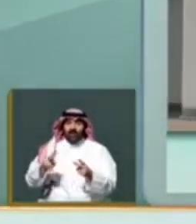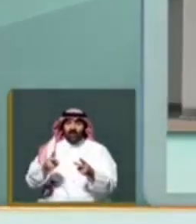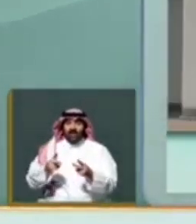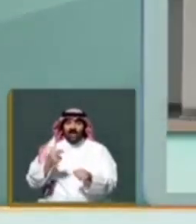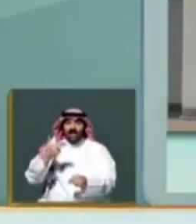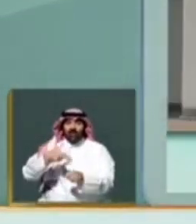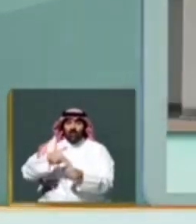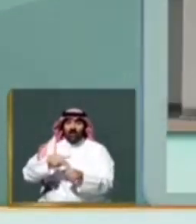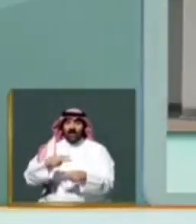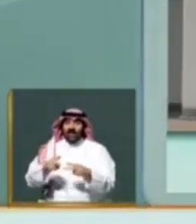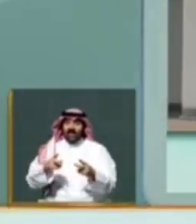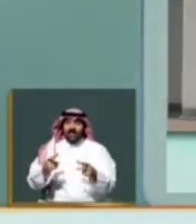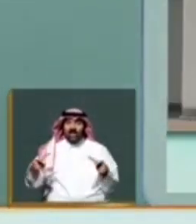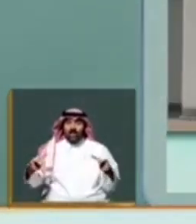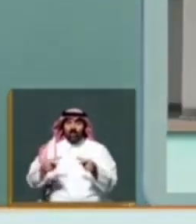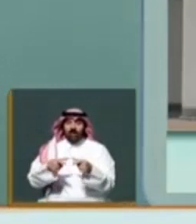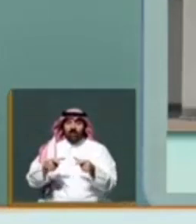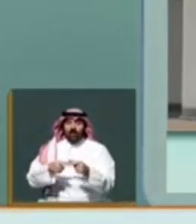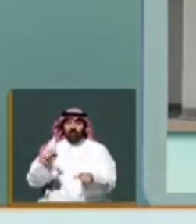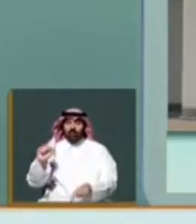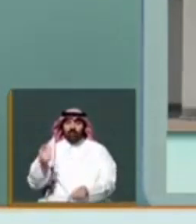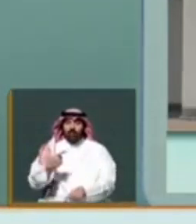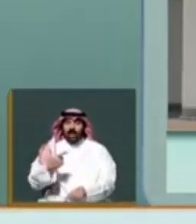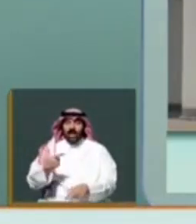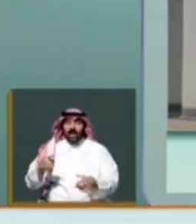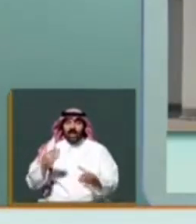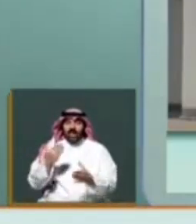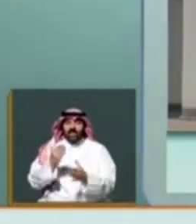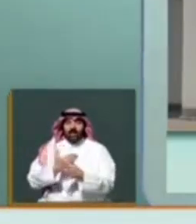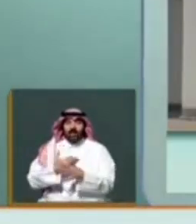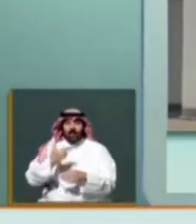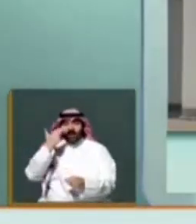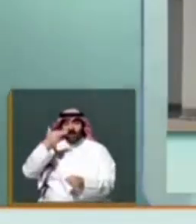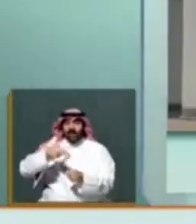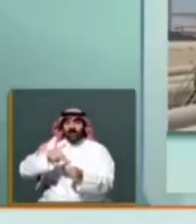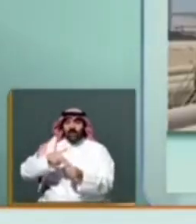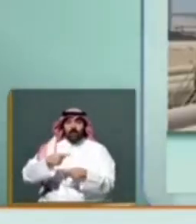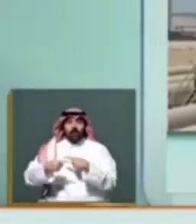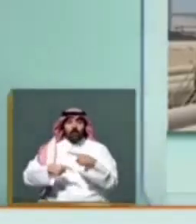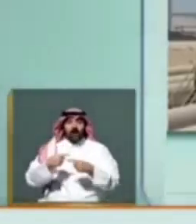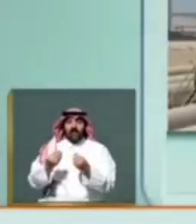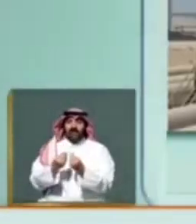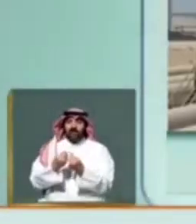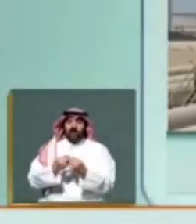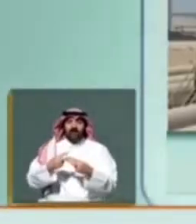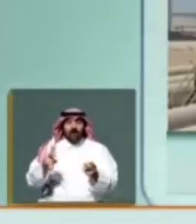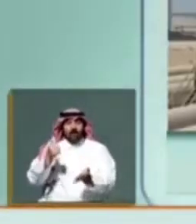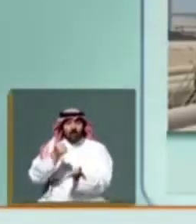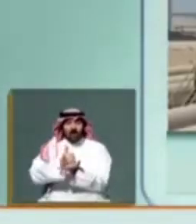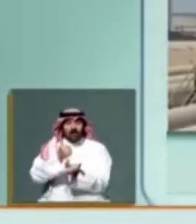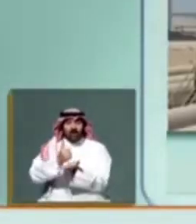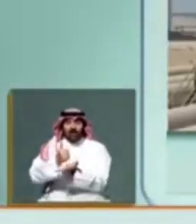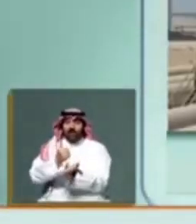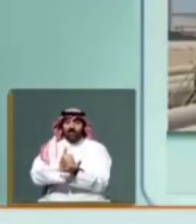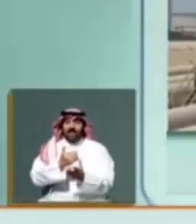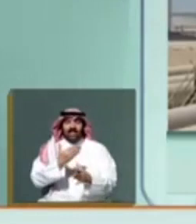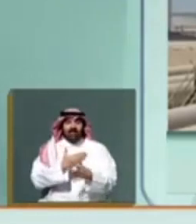تدعو إلى اجتماع طارئ لأوبك بلس، وتستشعر حقيقة